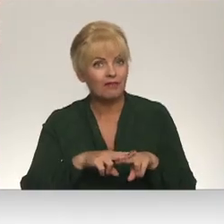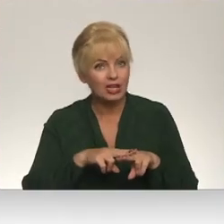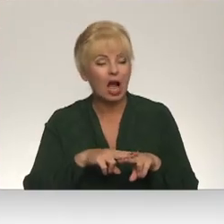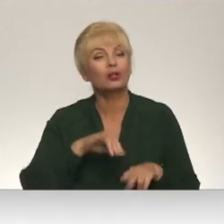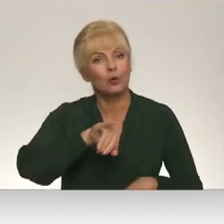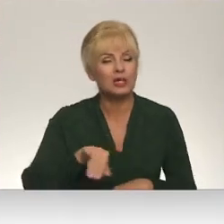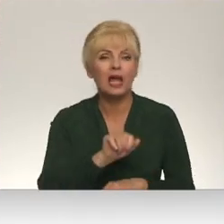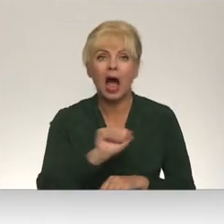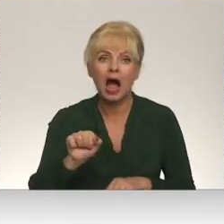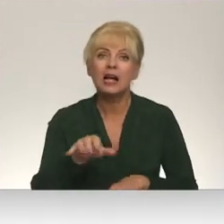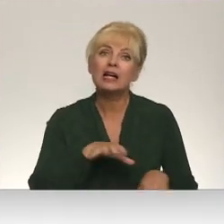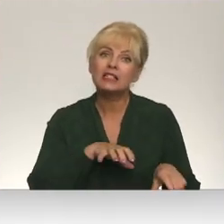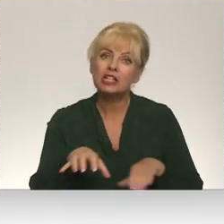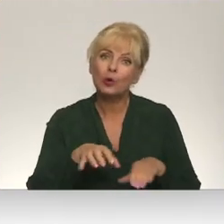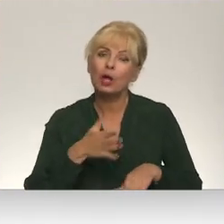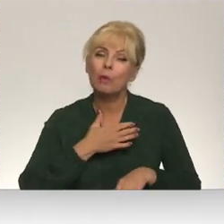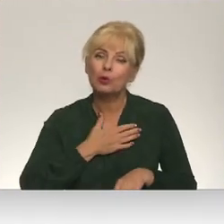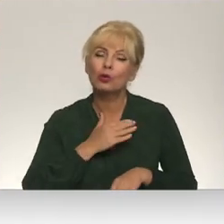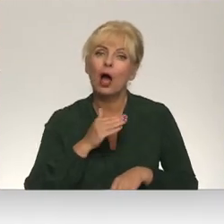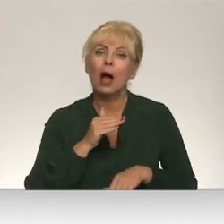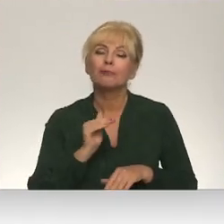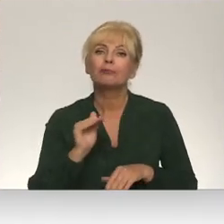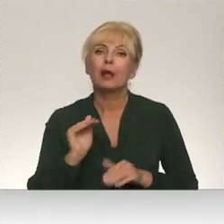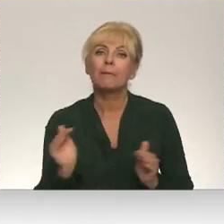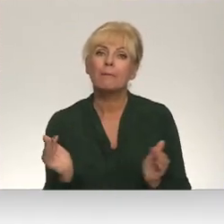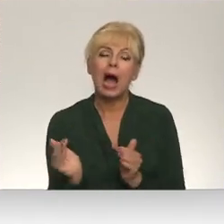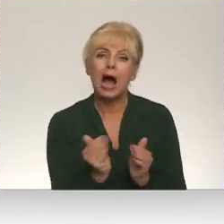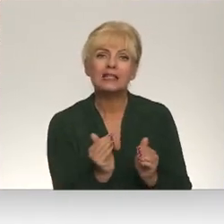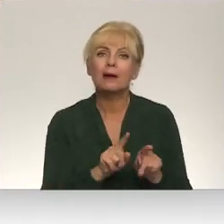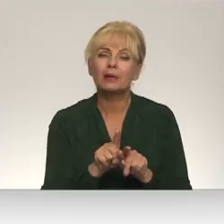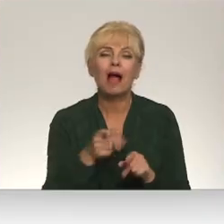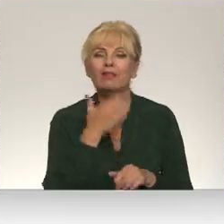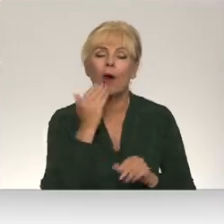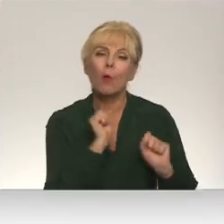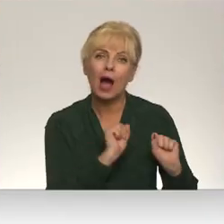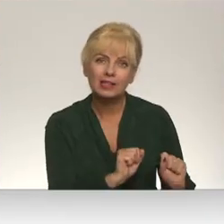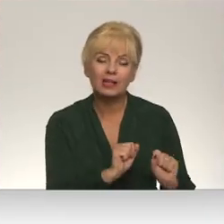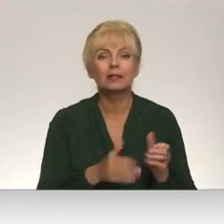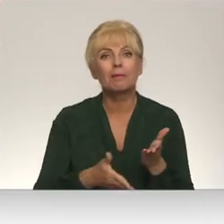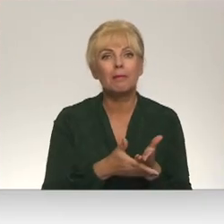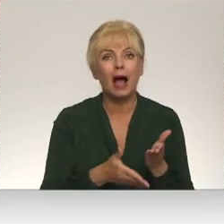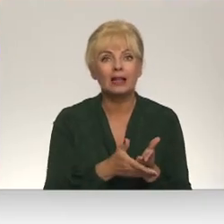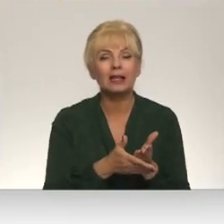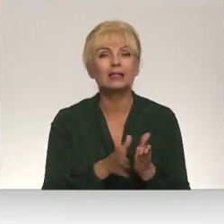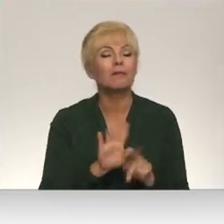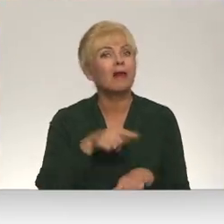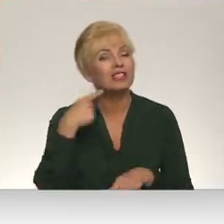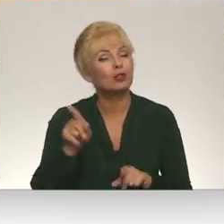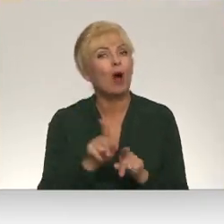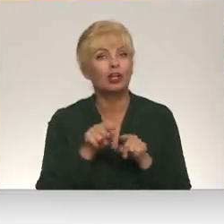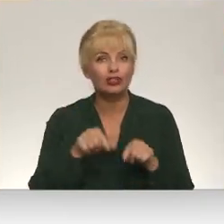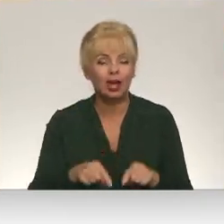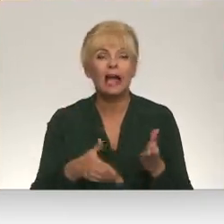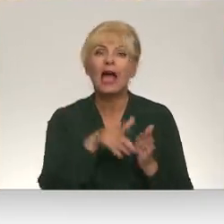tāpēc, ka dzīvnieki ir mūsu mazie brāļi, neaizsargāti, un viņiem ir jāpalīdz, un ne tikai visur citur, bet arī, protams, šeit. Talciniekiem